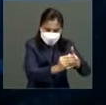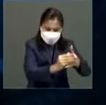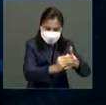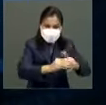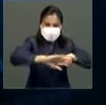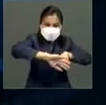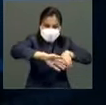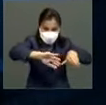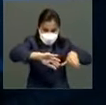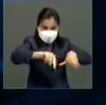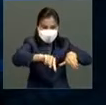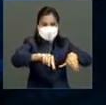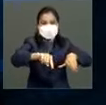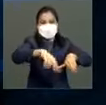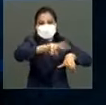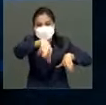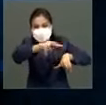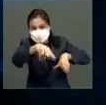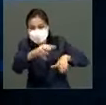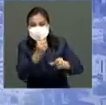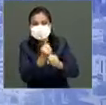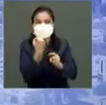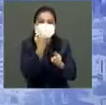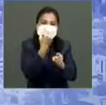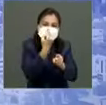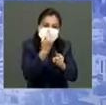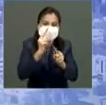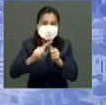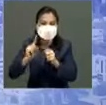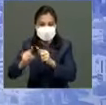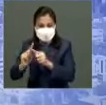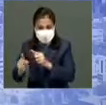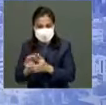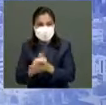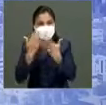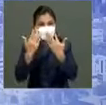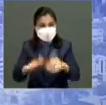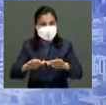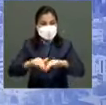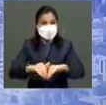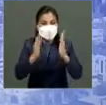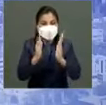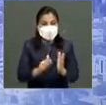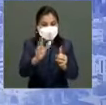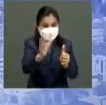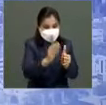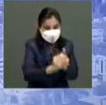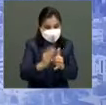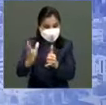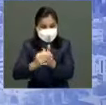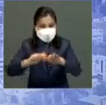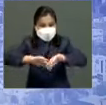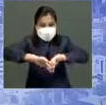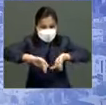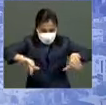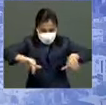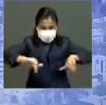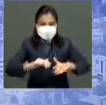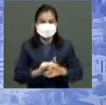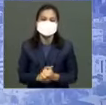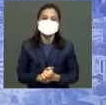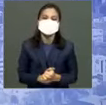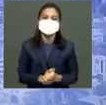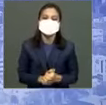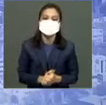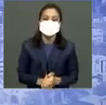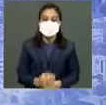ข้าไปในการที่จะทำ active case finding นะครับแล้วก็แยกคนป่วยแยกคนปกติออกไปนะครับมาดู